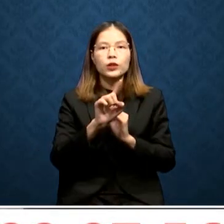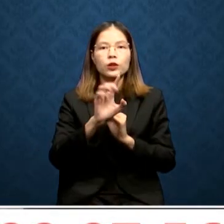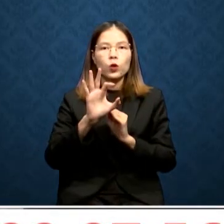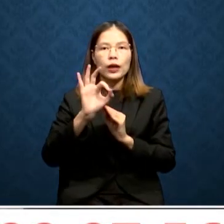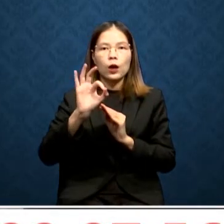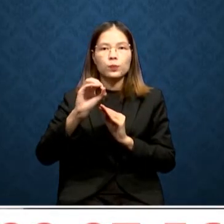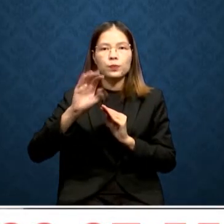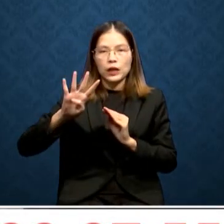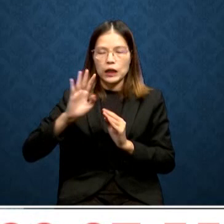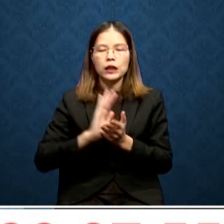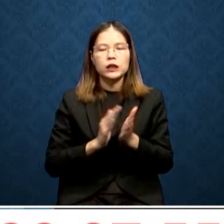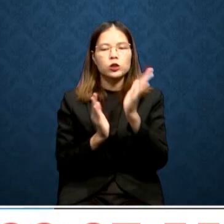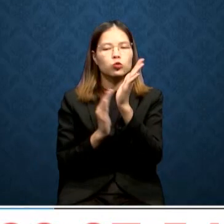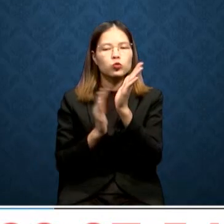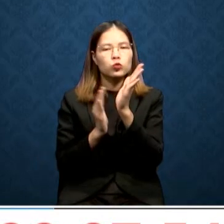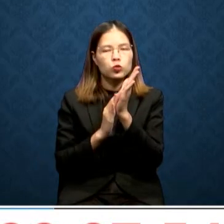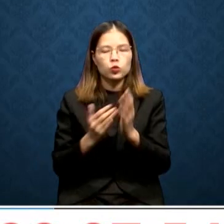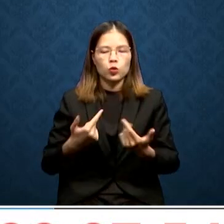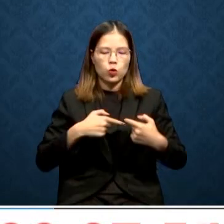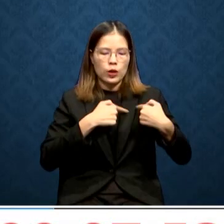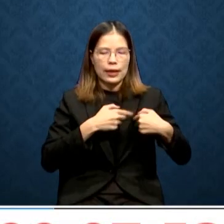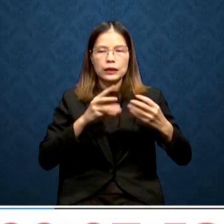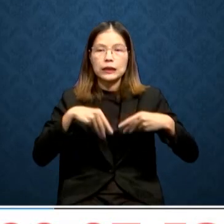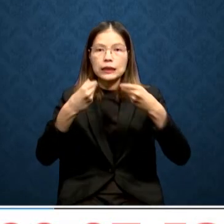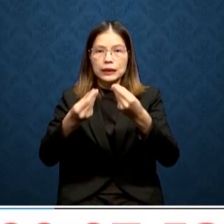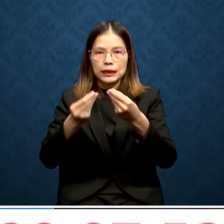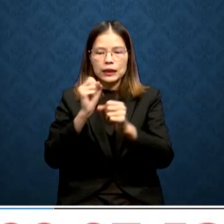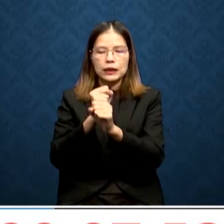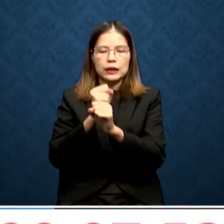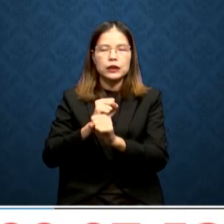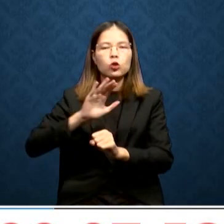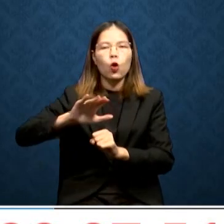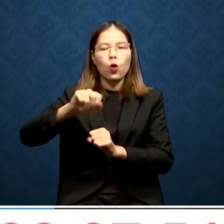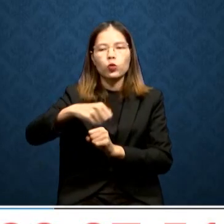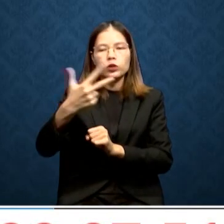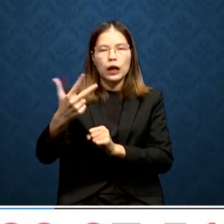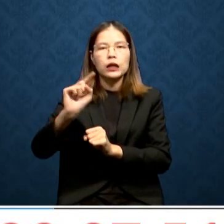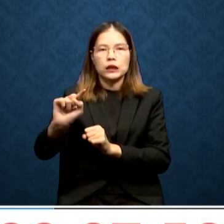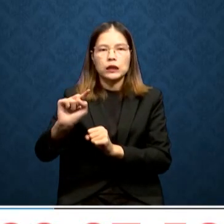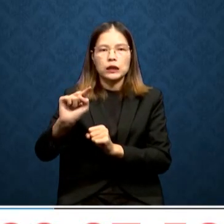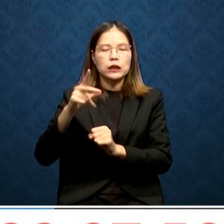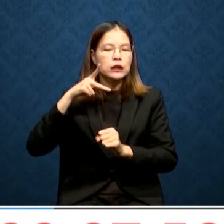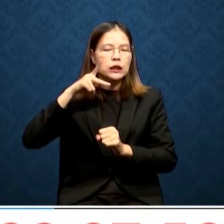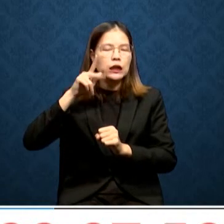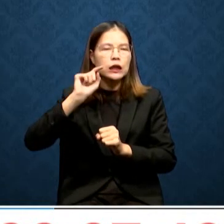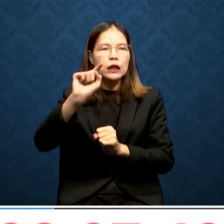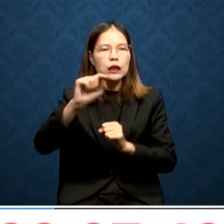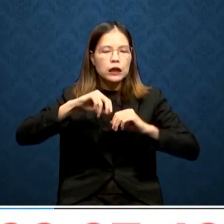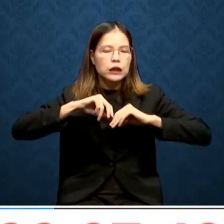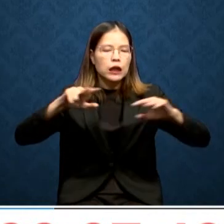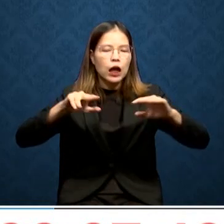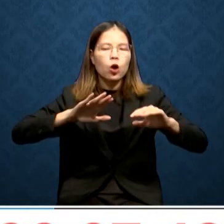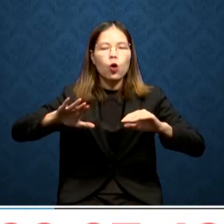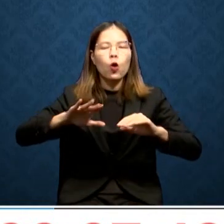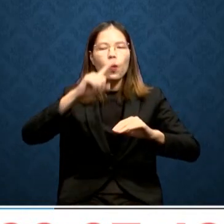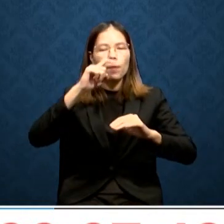ะดิฉันขอแสดงความชื่นชมและขอเป็นกำลังใจในการดำเนินงานของไทย PBS สื่อสาธารณะแห่งแรกและแห่งเดียวของประเทศไ